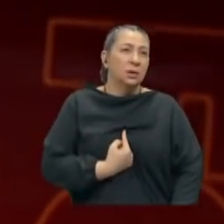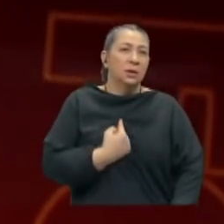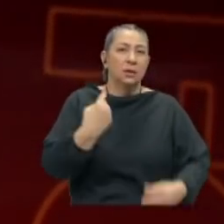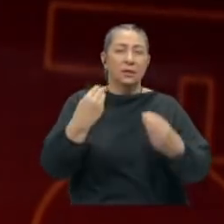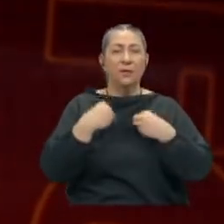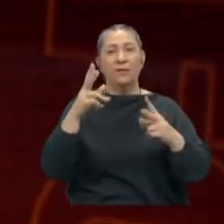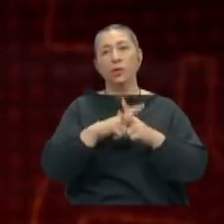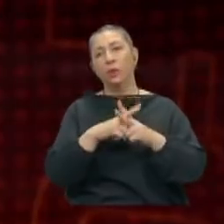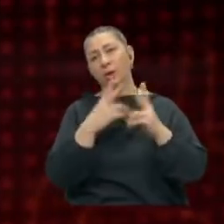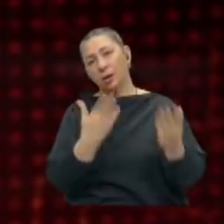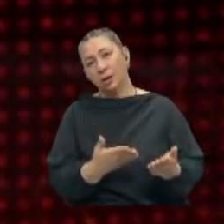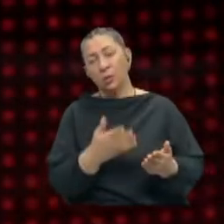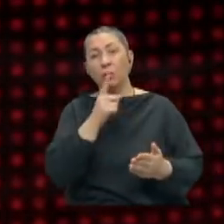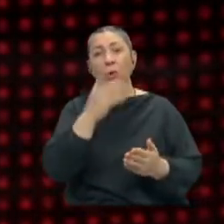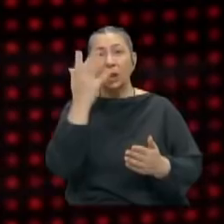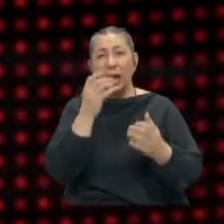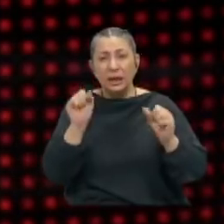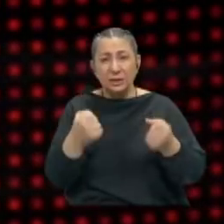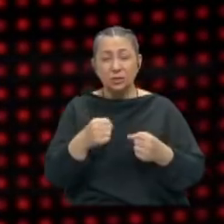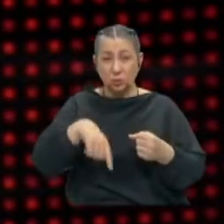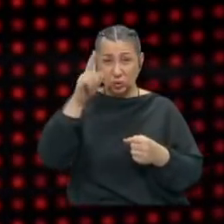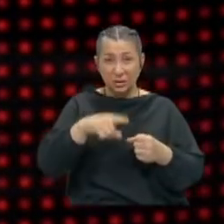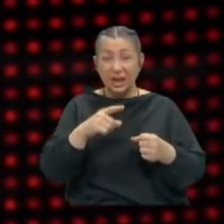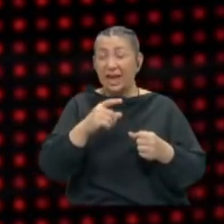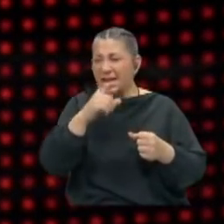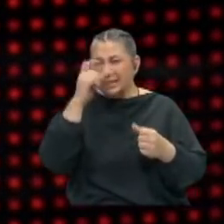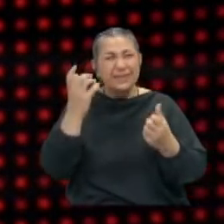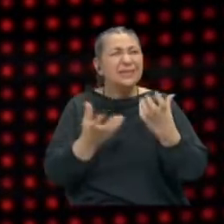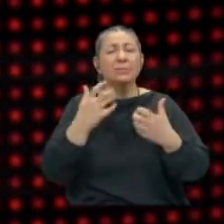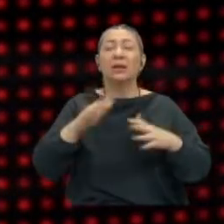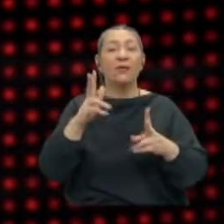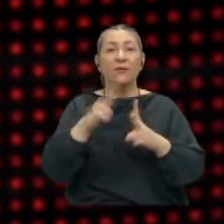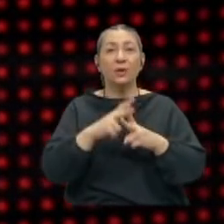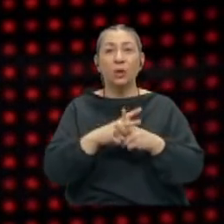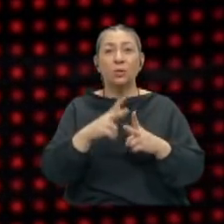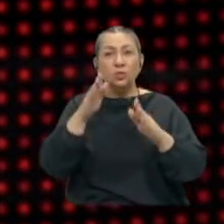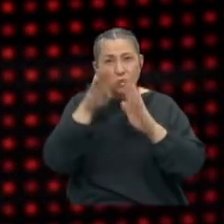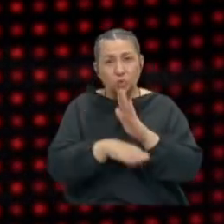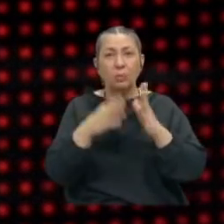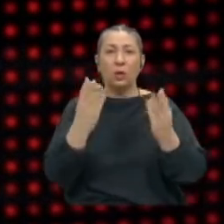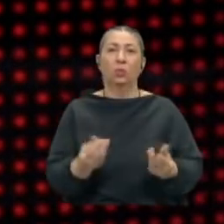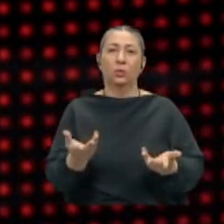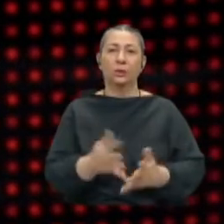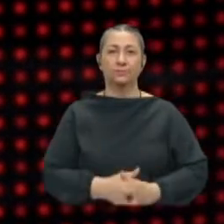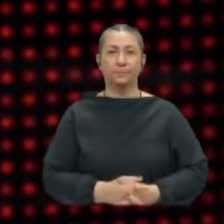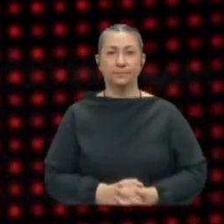kendini faturalarda. Bu kara kış gününde dert ısınmak değil, faturaları düşürmek oldu.